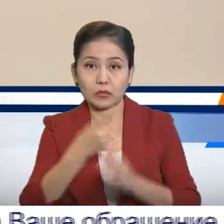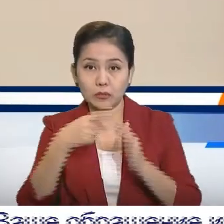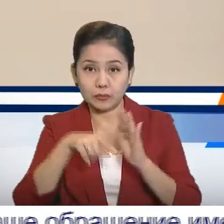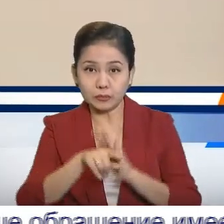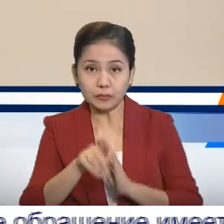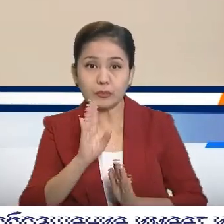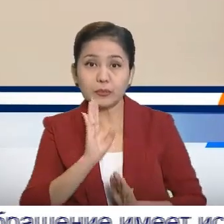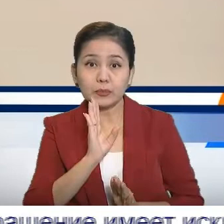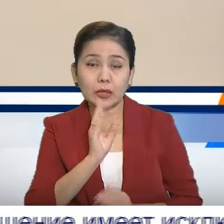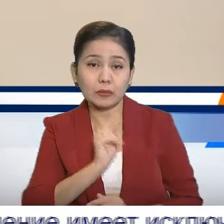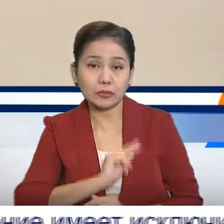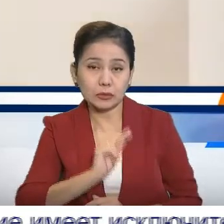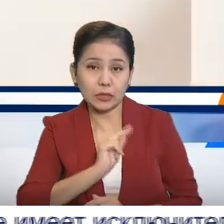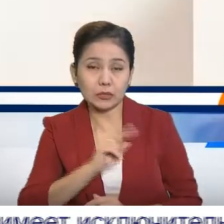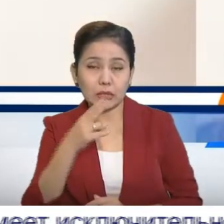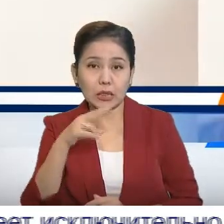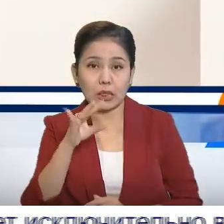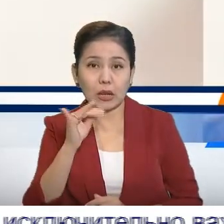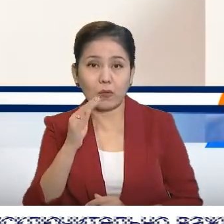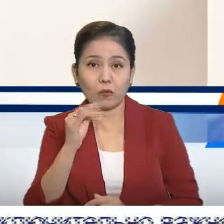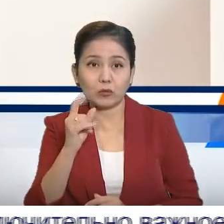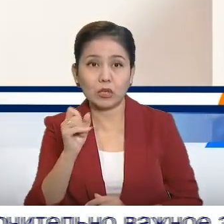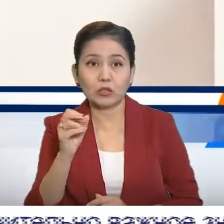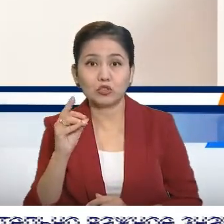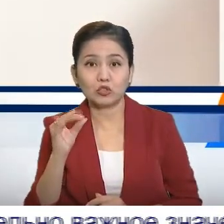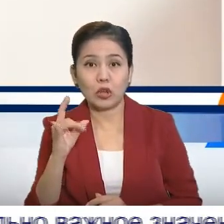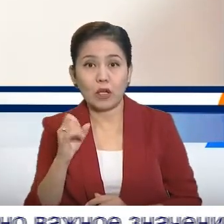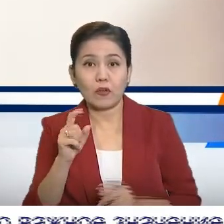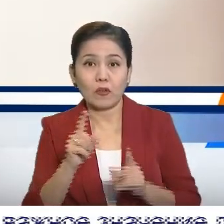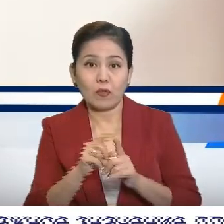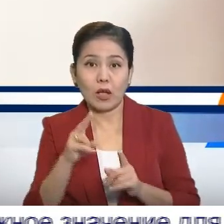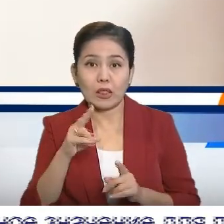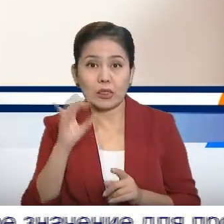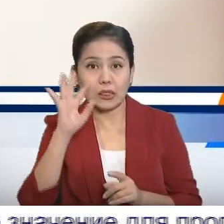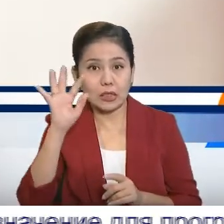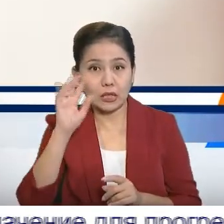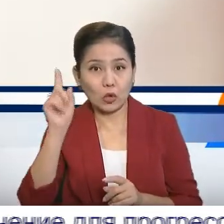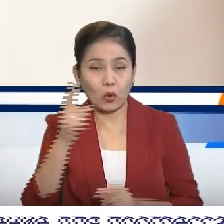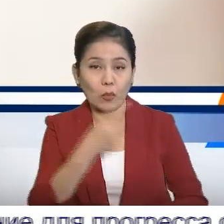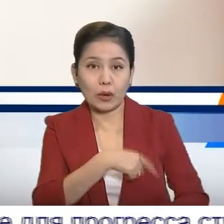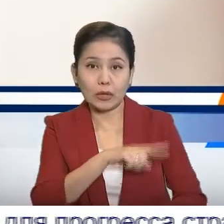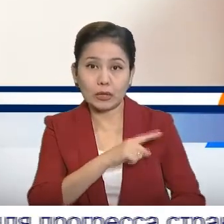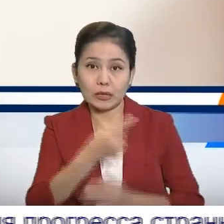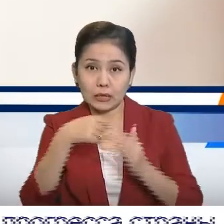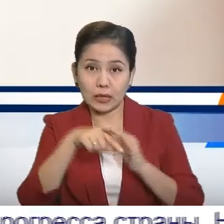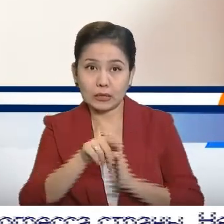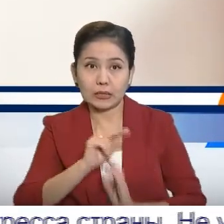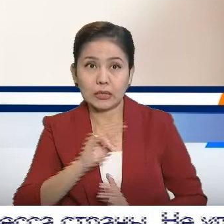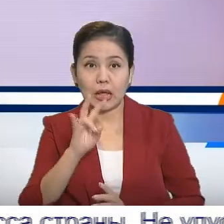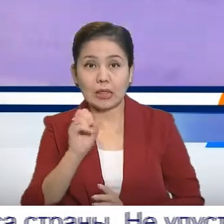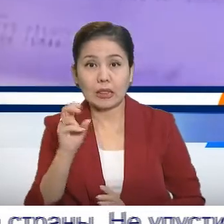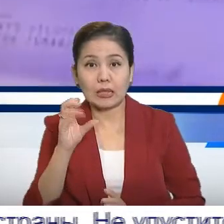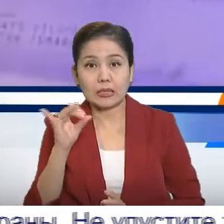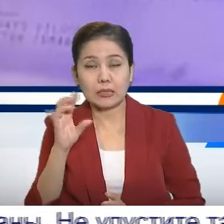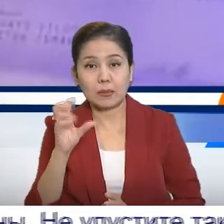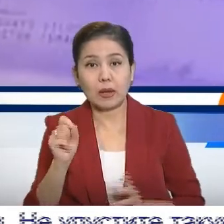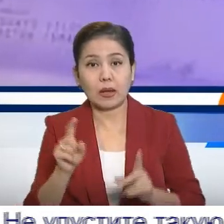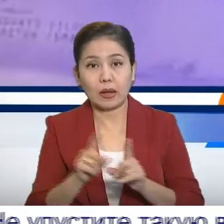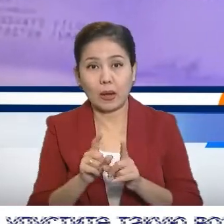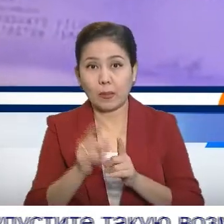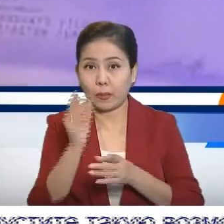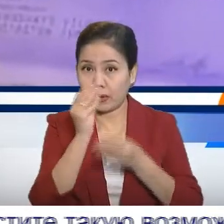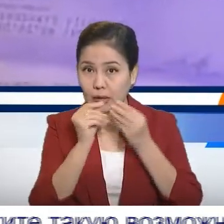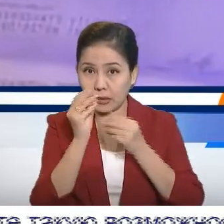patronaj hamshirasi Dilfuza Jurayeva va Denov tumani 1-sonli poliklinika hamshirasi Nasiba Odinayevalar ham